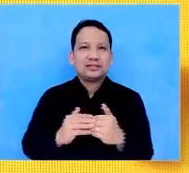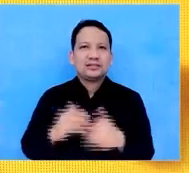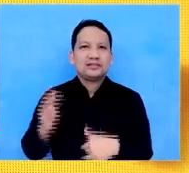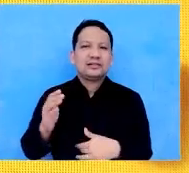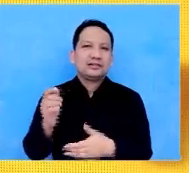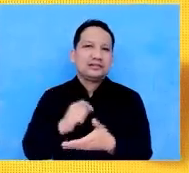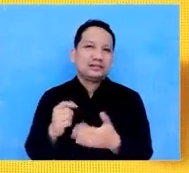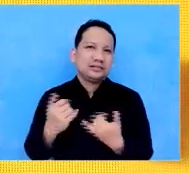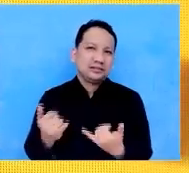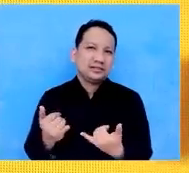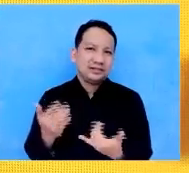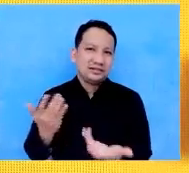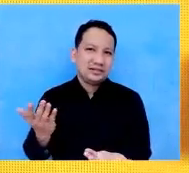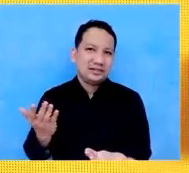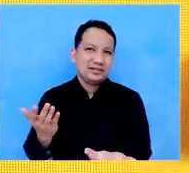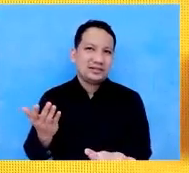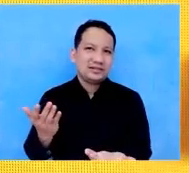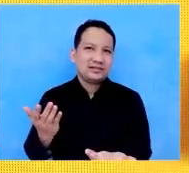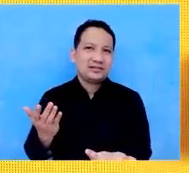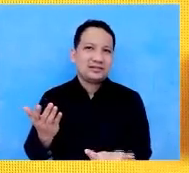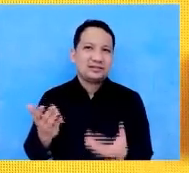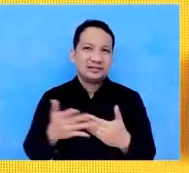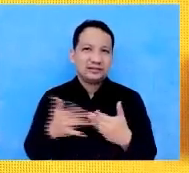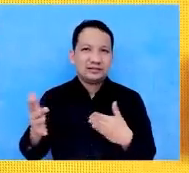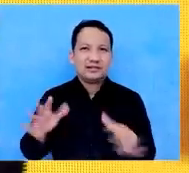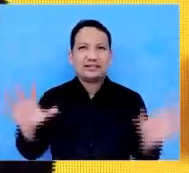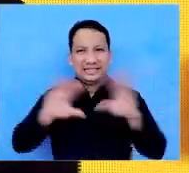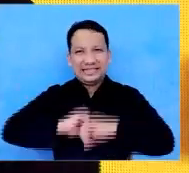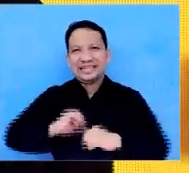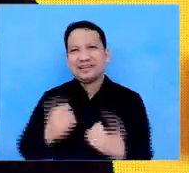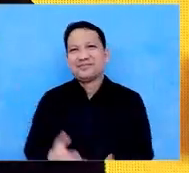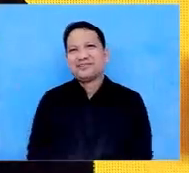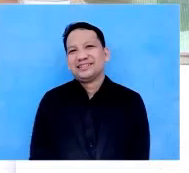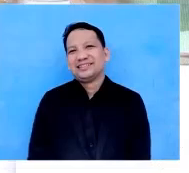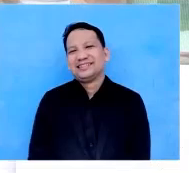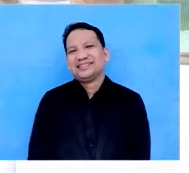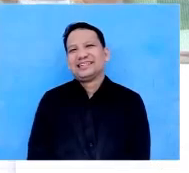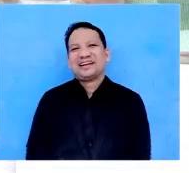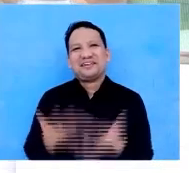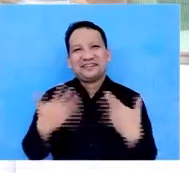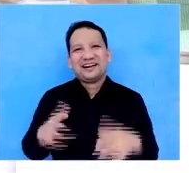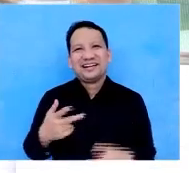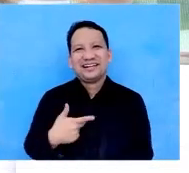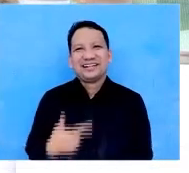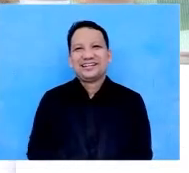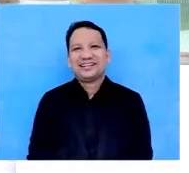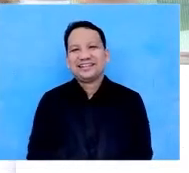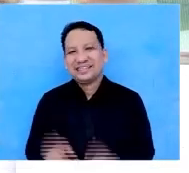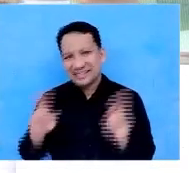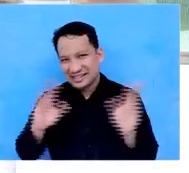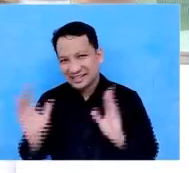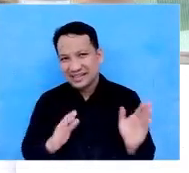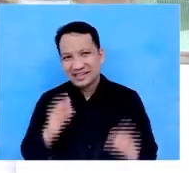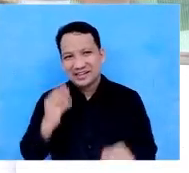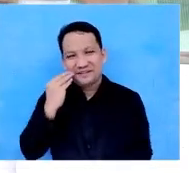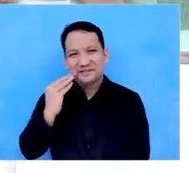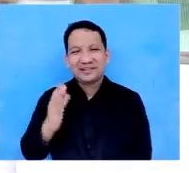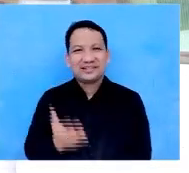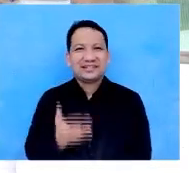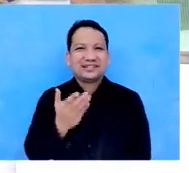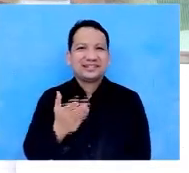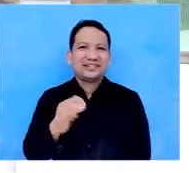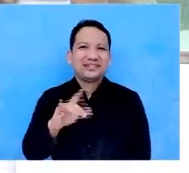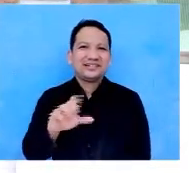Ngayon, meron na. Nasasabik na nung huli, nga natapos. Ayun naman pala kailangan. Okay, ano pa ang abangan namin mula sa'yo, Mark